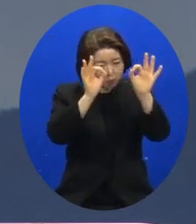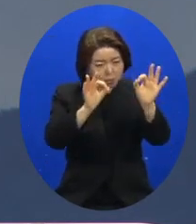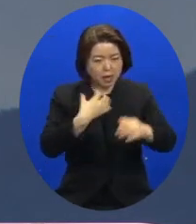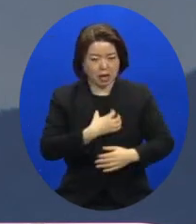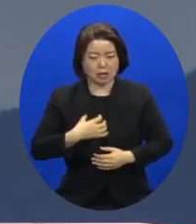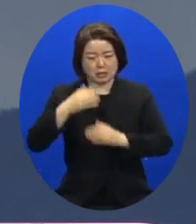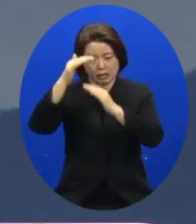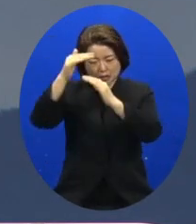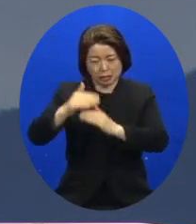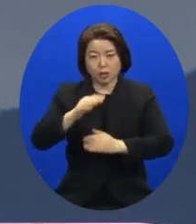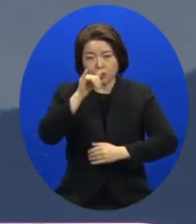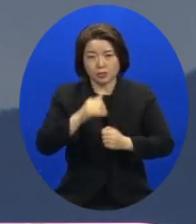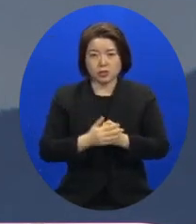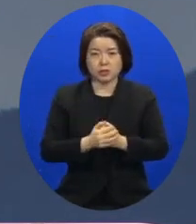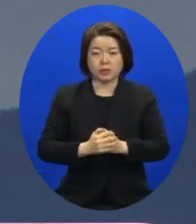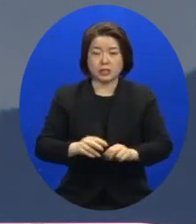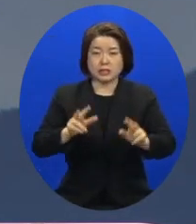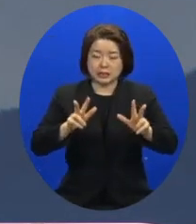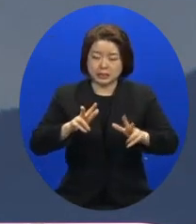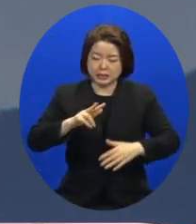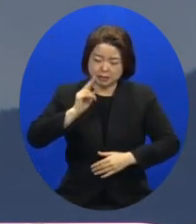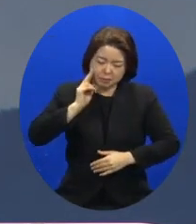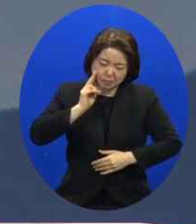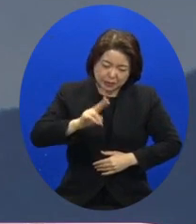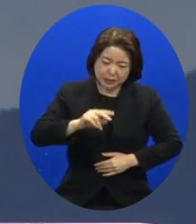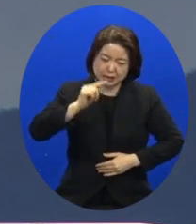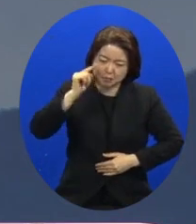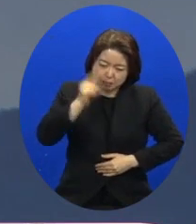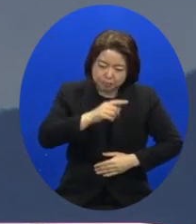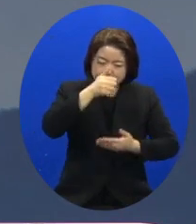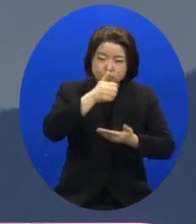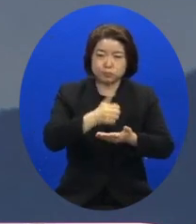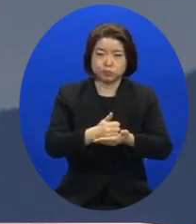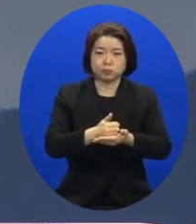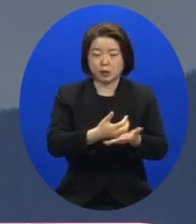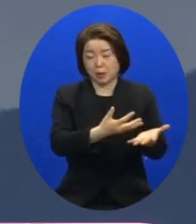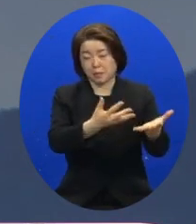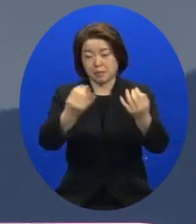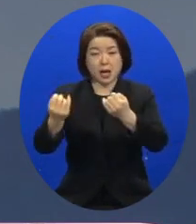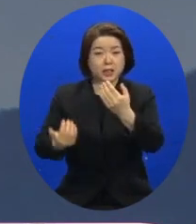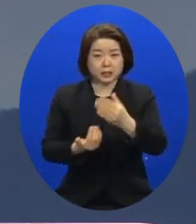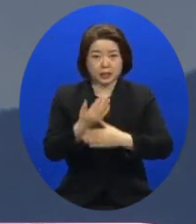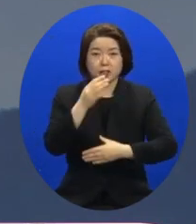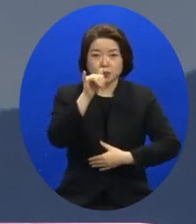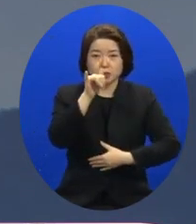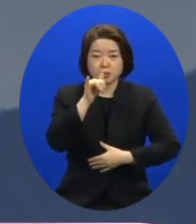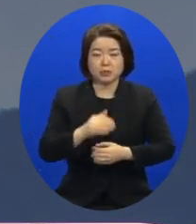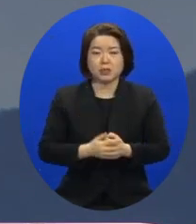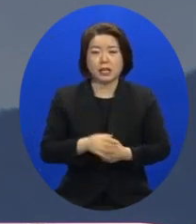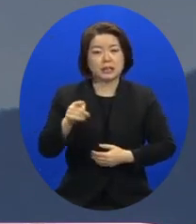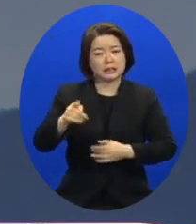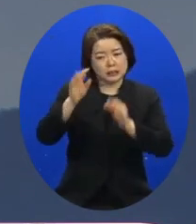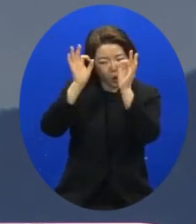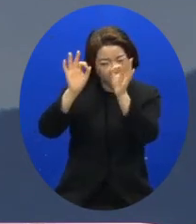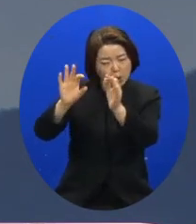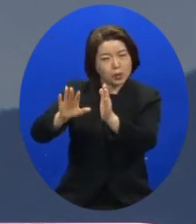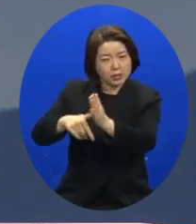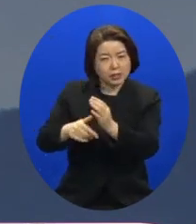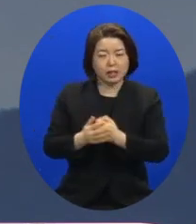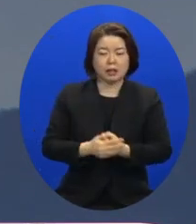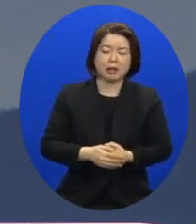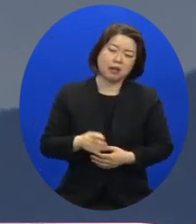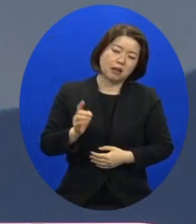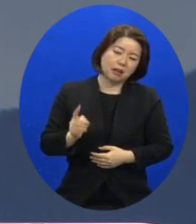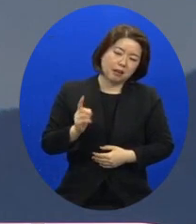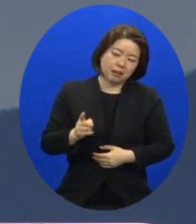나옵니다. 지금 흉악한 일들, 끔찍한 범죄들이 많이 일어나지요. 그걸 볼 때마다 야